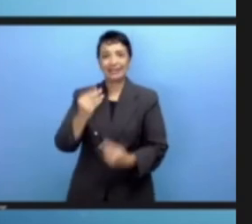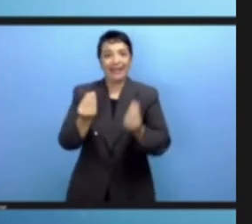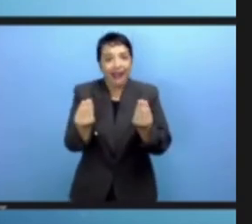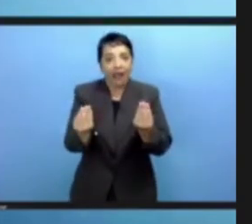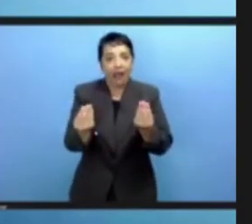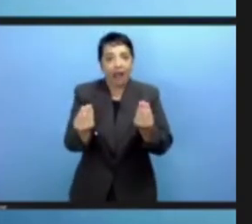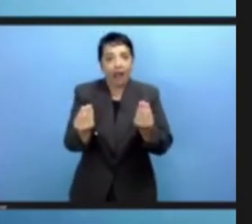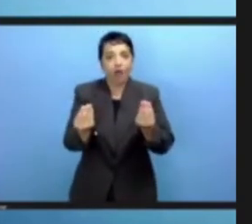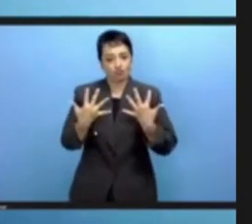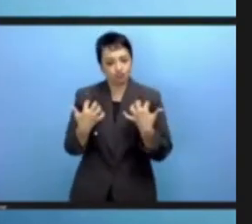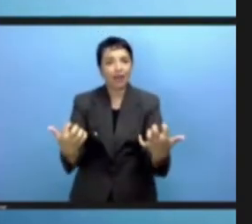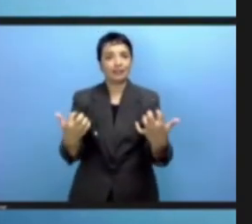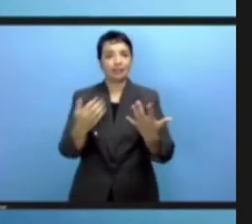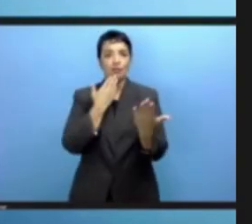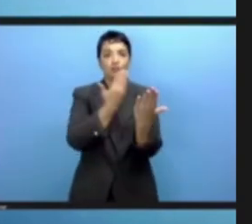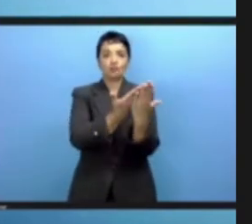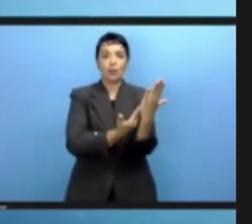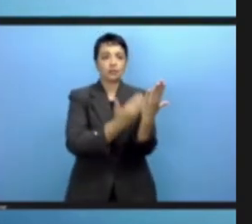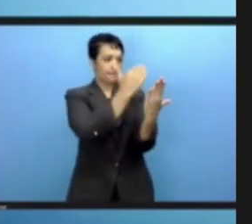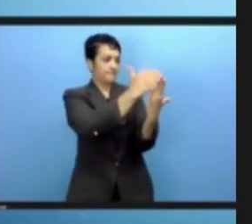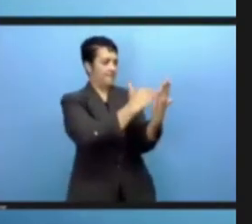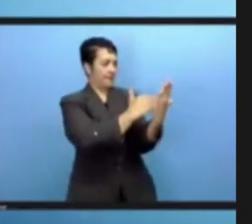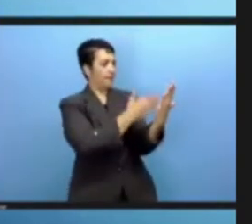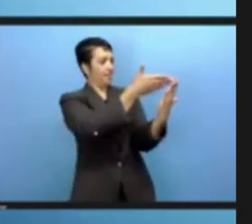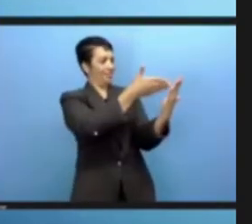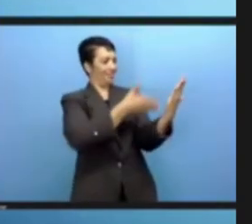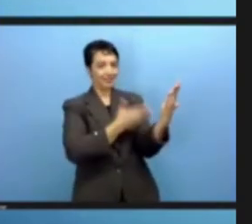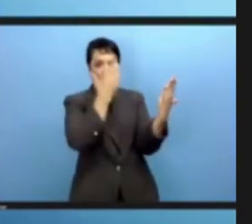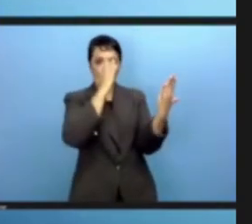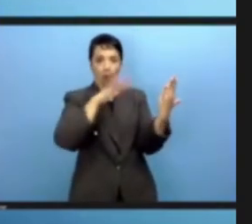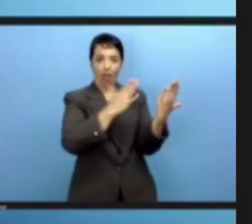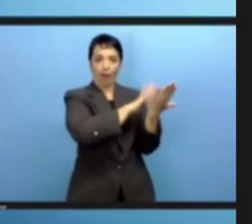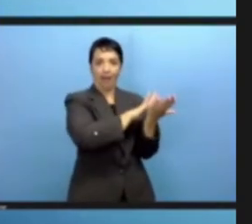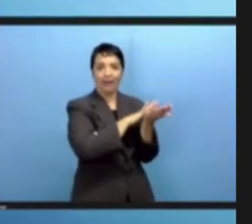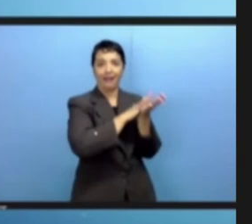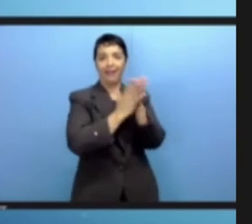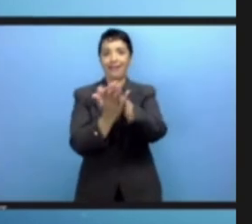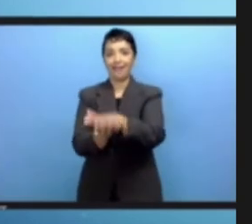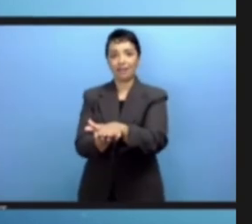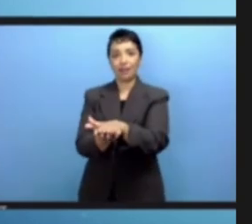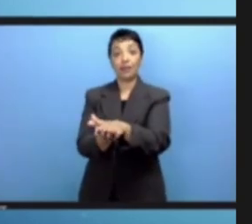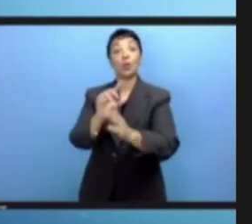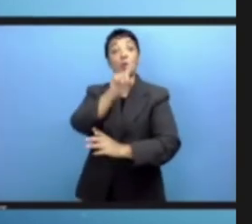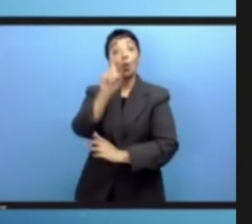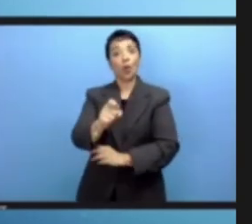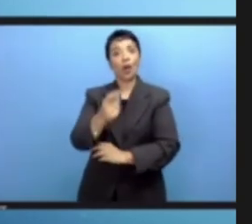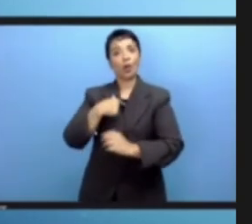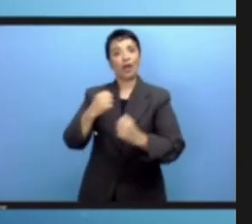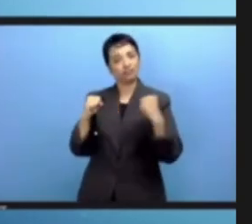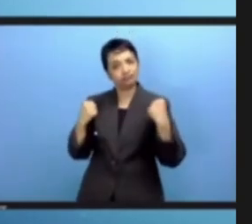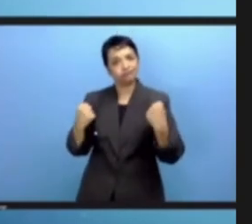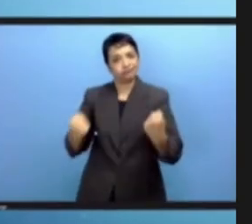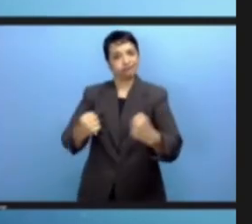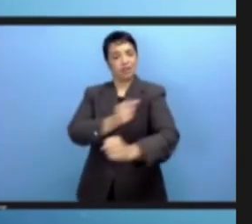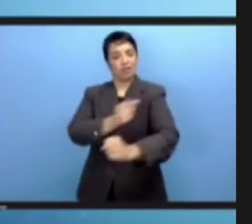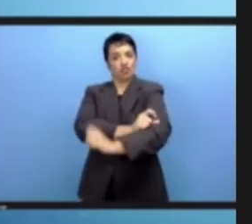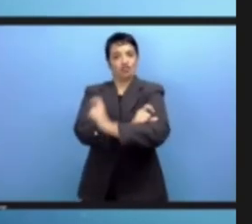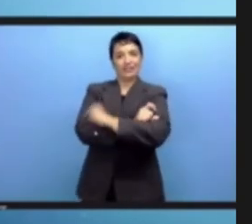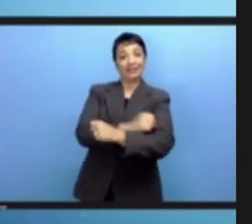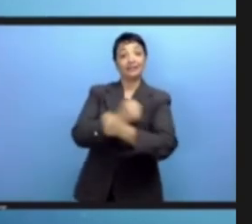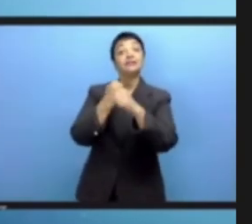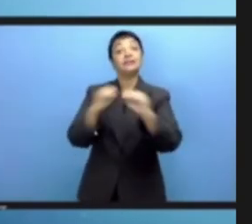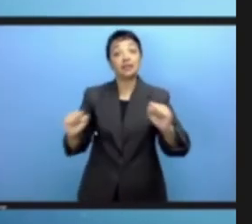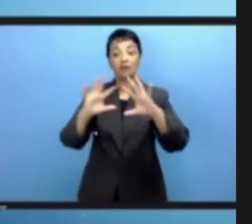de voir des propositions tangibles et faisable pour créer